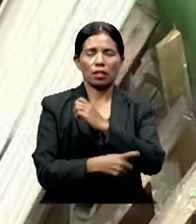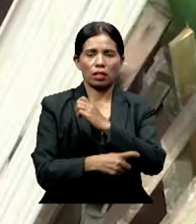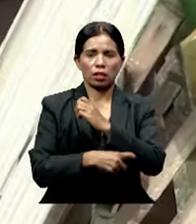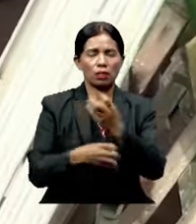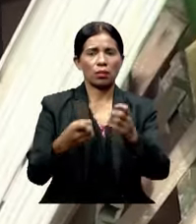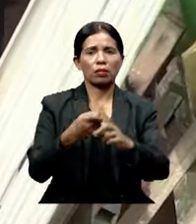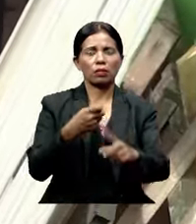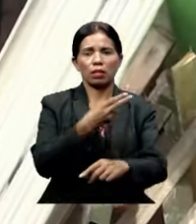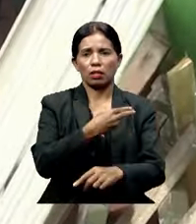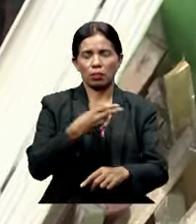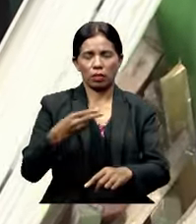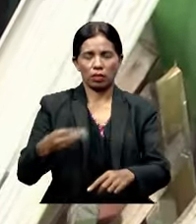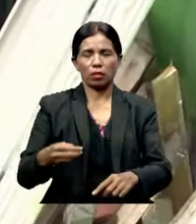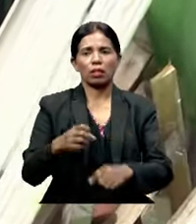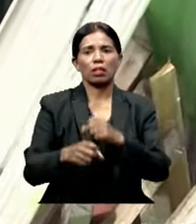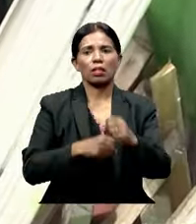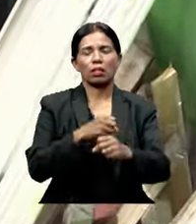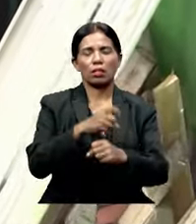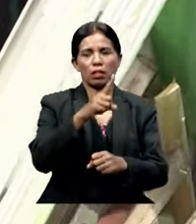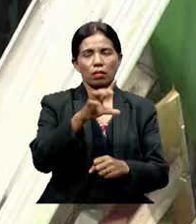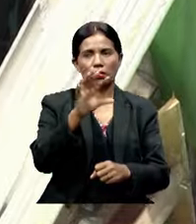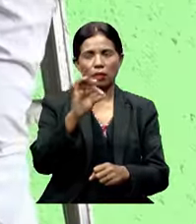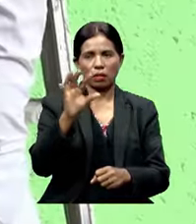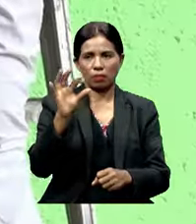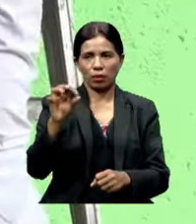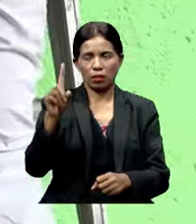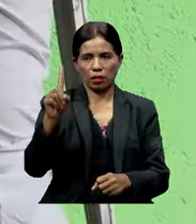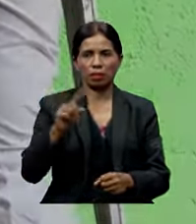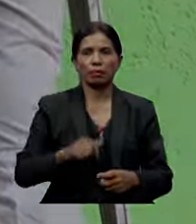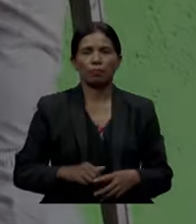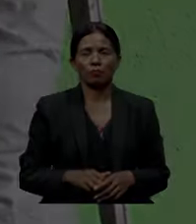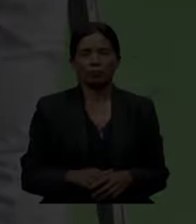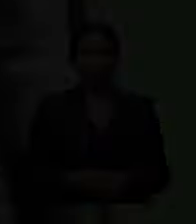Indonesia ya tinang ringwida tusiasian resingida. David Verdial, Jevani Mendonca, ZMN.